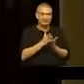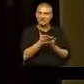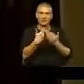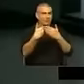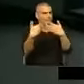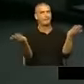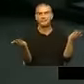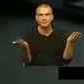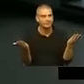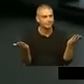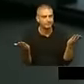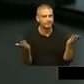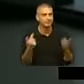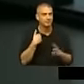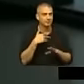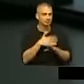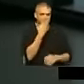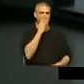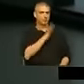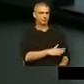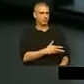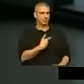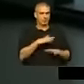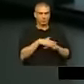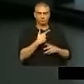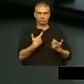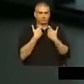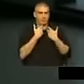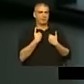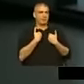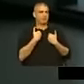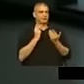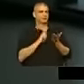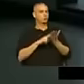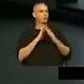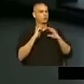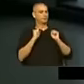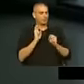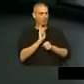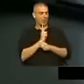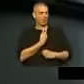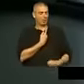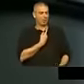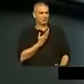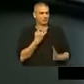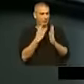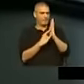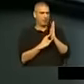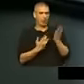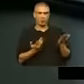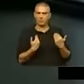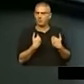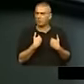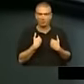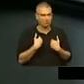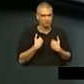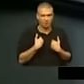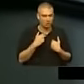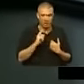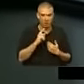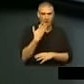בארץ הרגשתי מושפלת הרגשתי שנמנע ממני זכות בסיסית להגן על עצמי בחוק אני אני לא